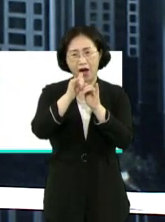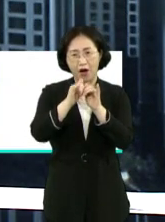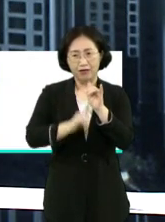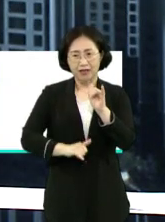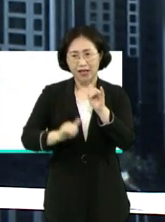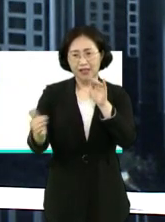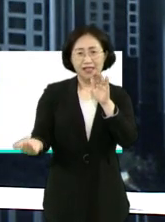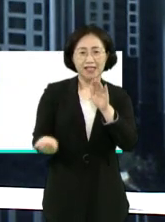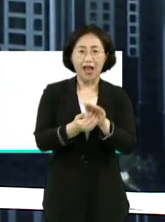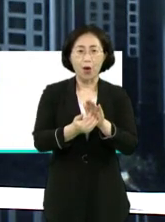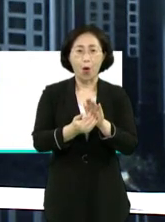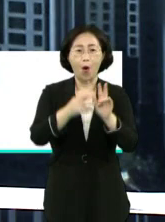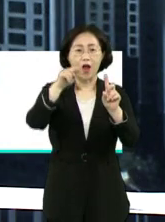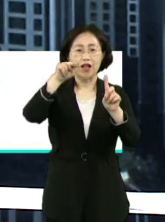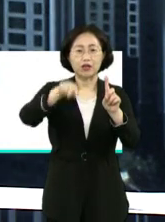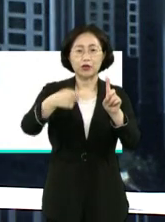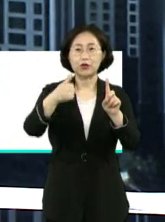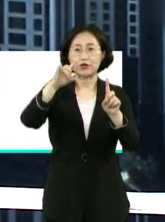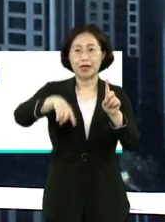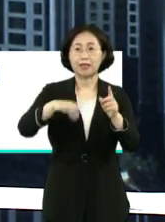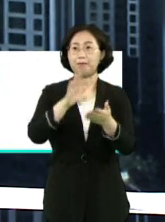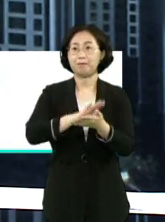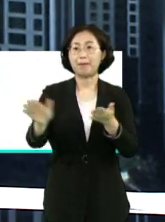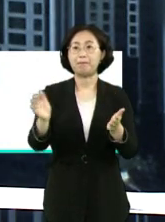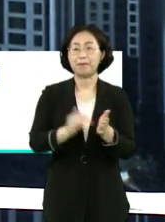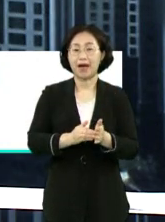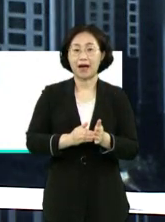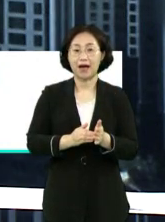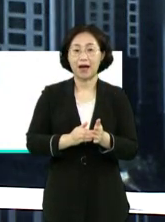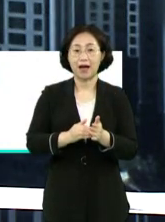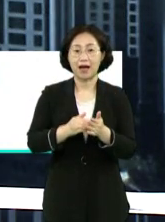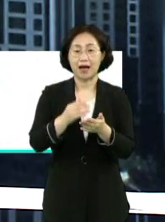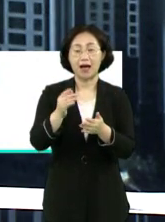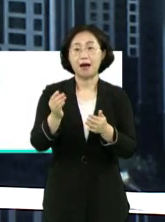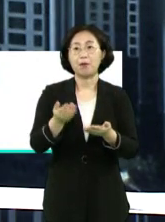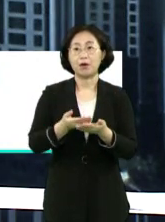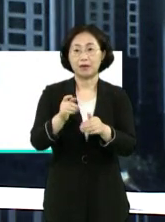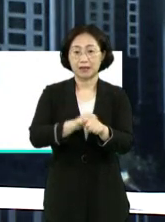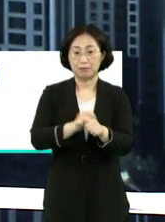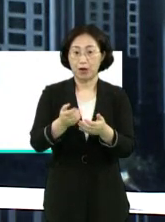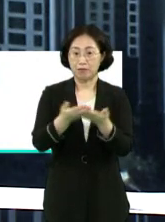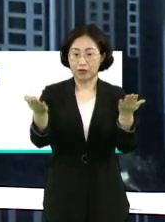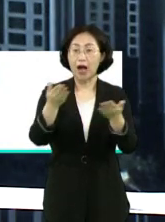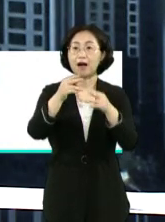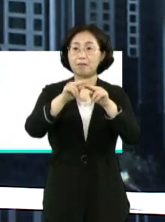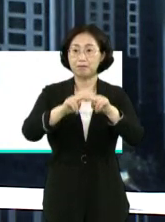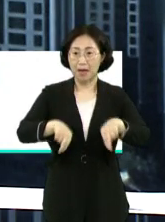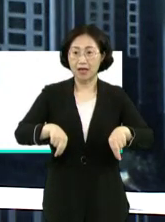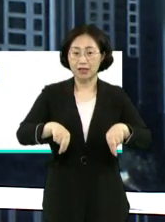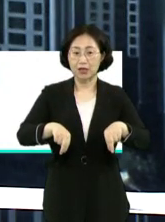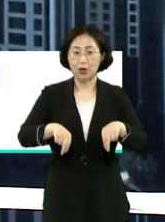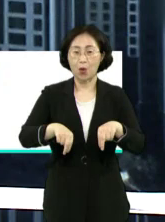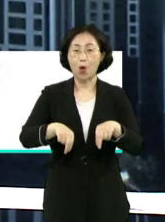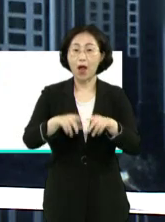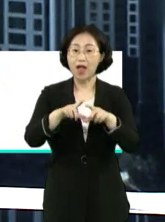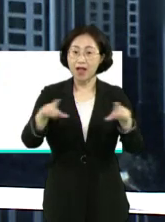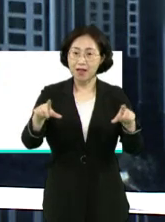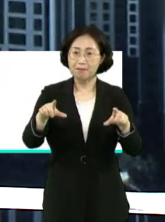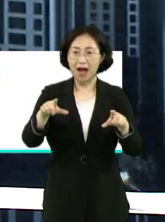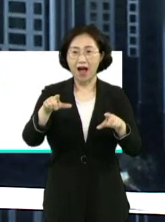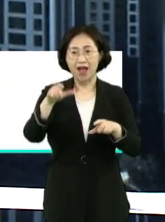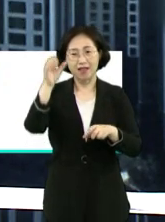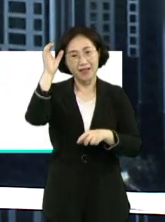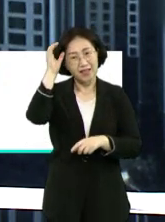보이며 1순위에서 마감됐습니다. 이전기관 특공 폐지로 일반 분양 물량이 늘면서 청약 대기자들의 기대 심리가